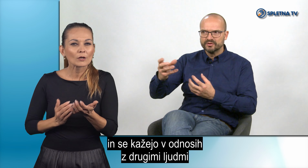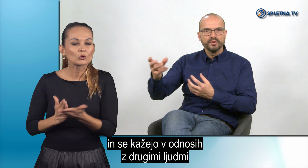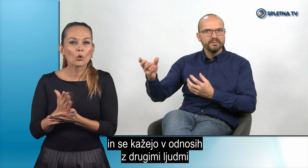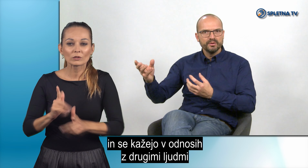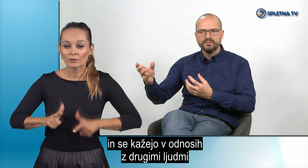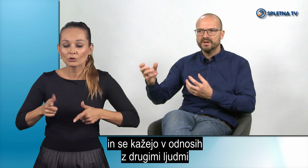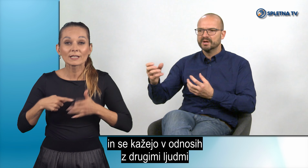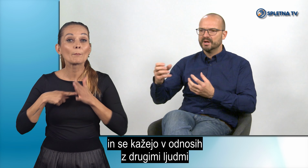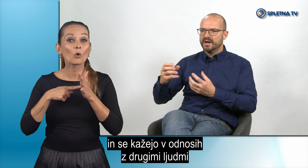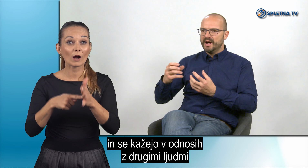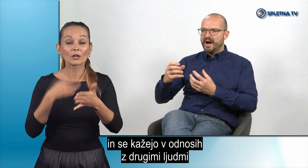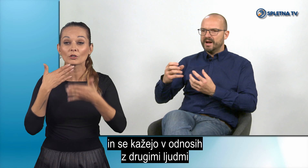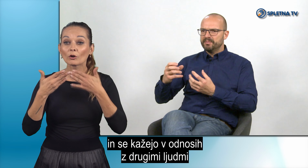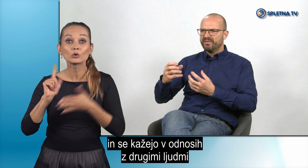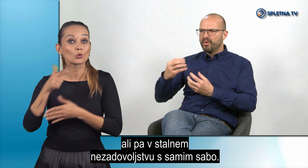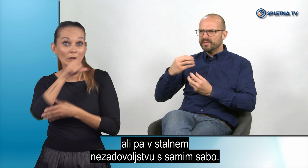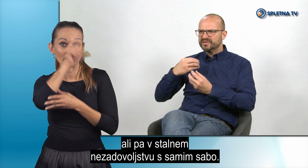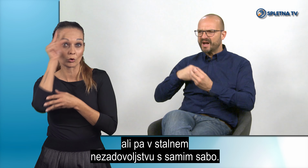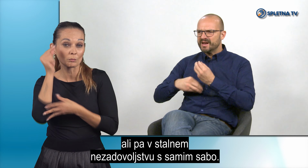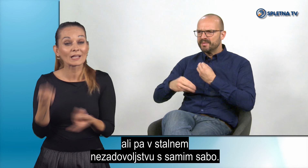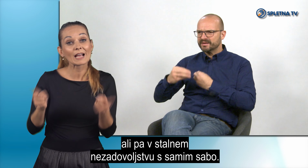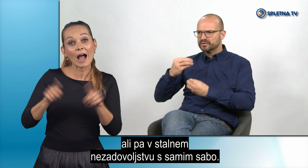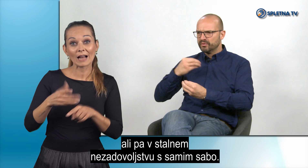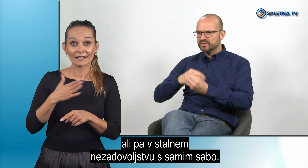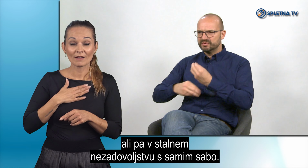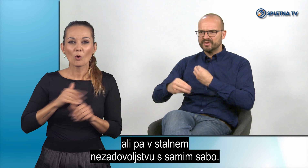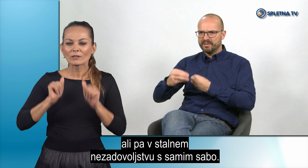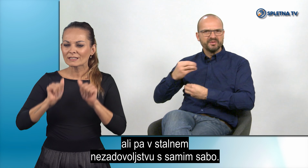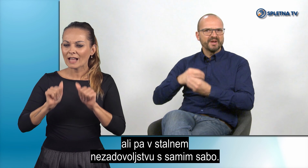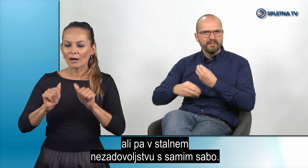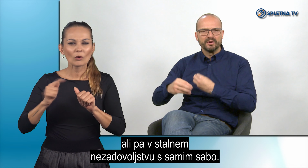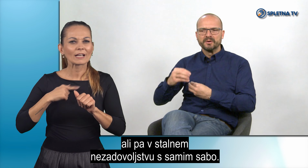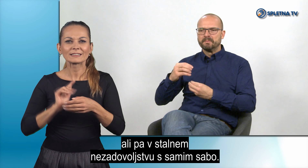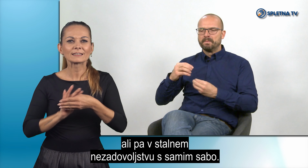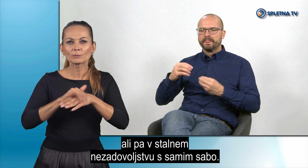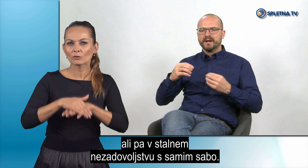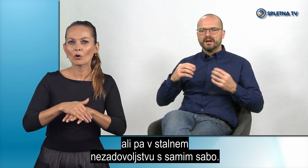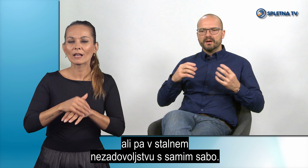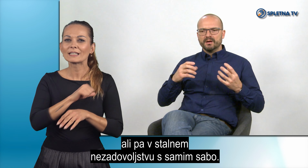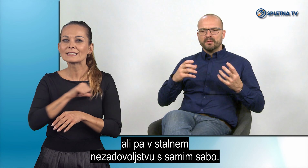odnosih z drugimi ljudmi ali pa v mojem stalnem nezadovoljstvu samim sabo.